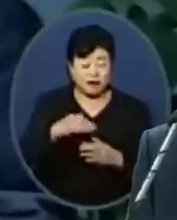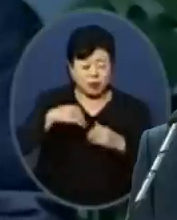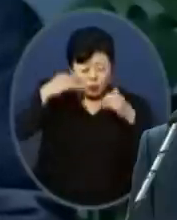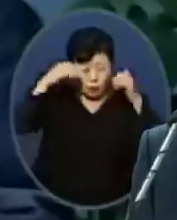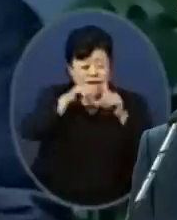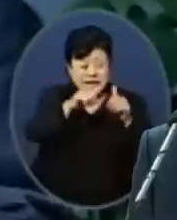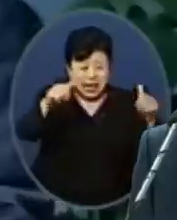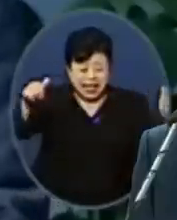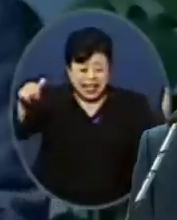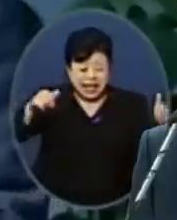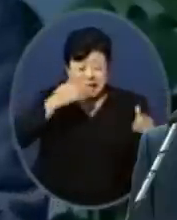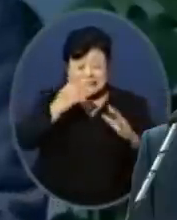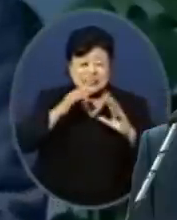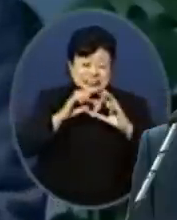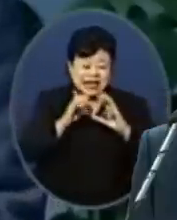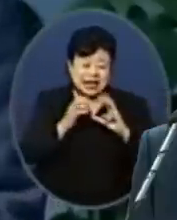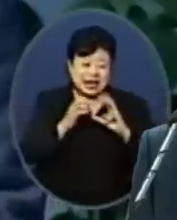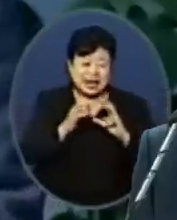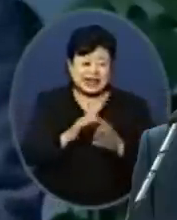골리앗은 이스라엘을